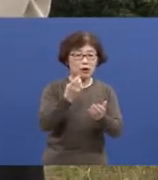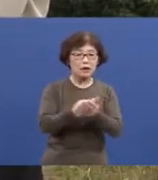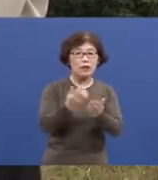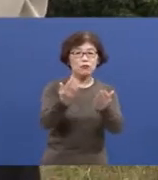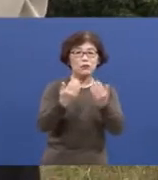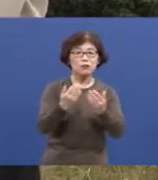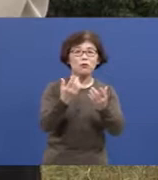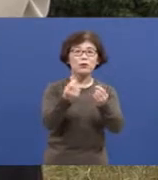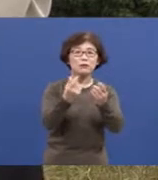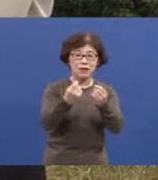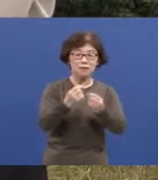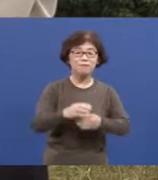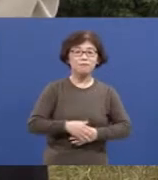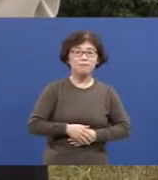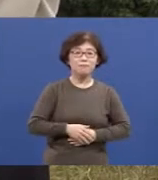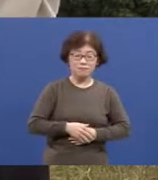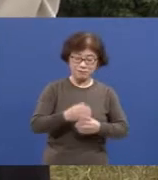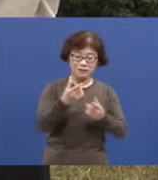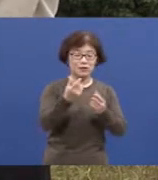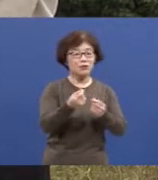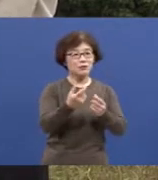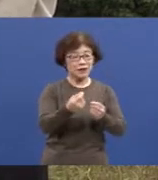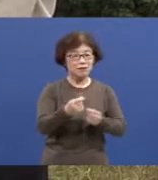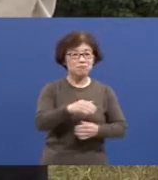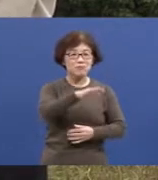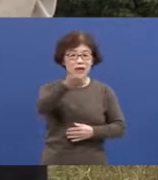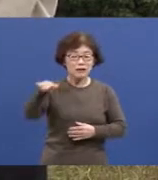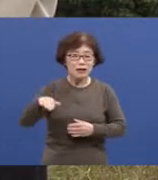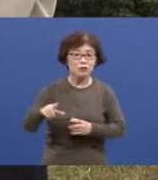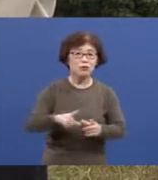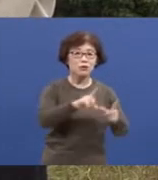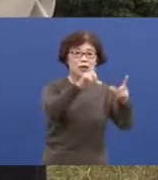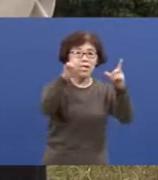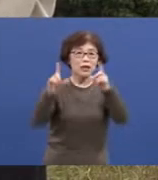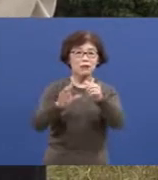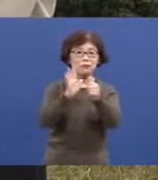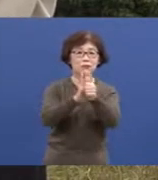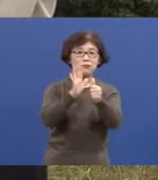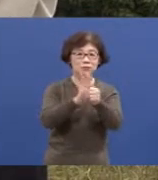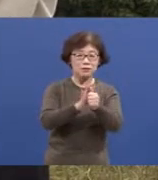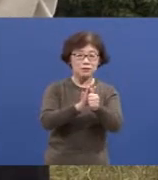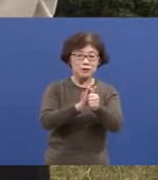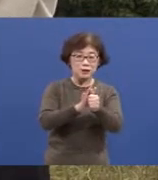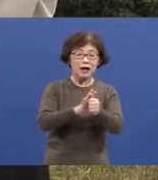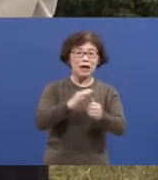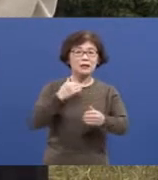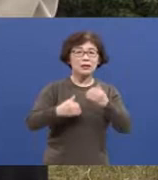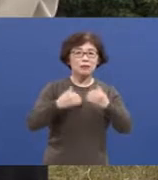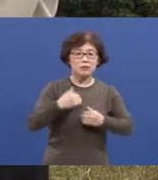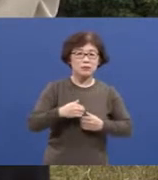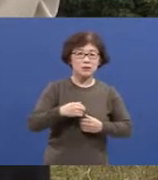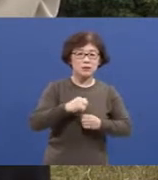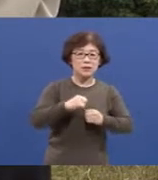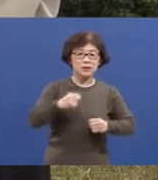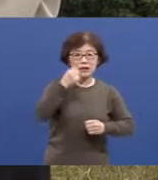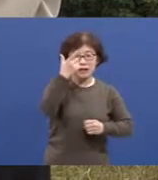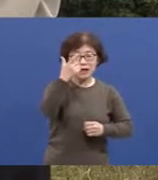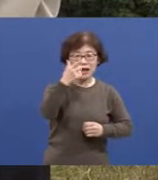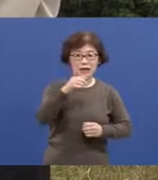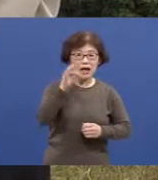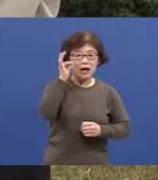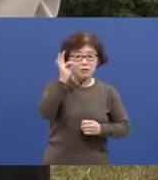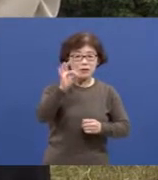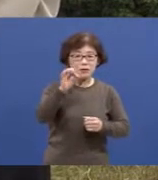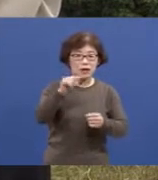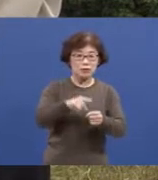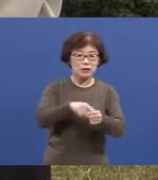よね。 そうですね。皆さんの生活を支え、さらに楽しみや生きがいが見つかるきっかけが広